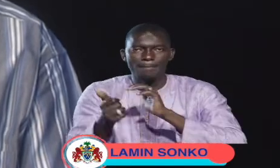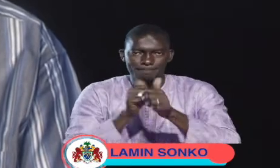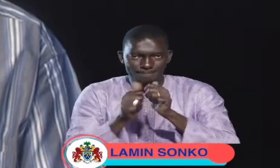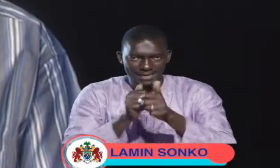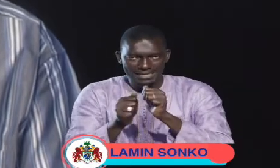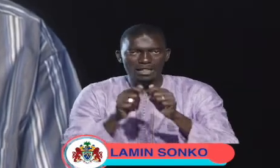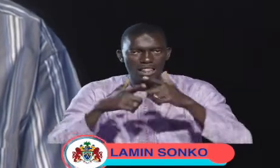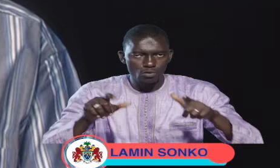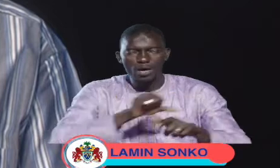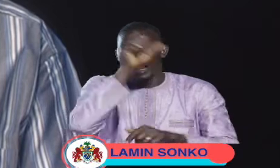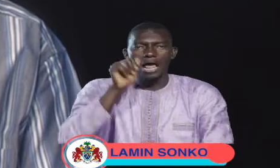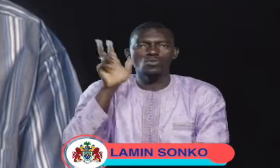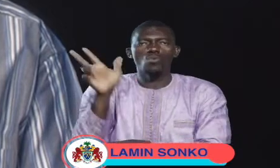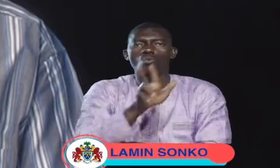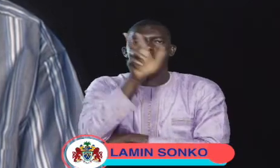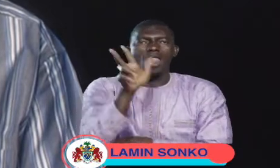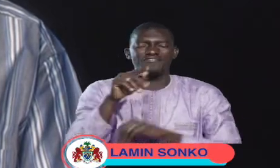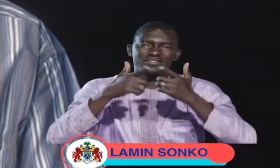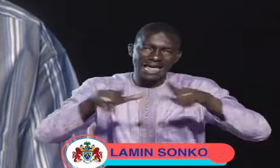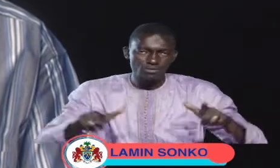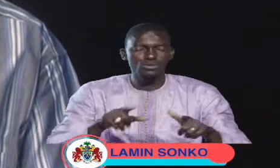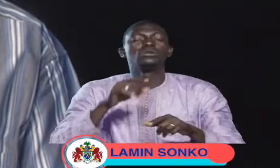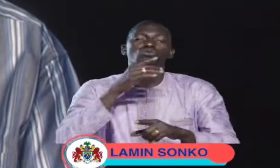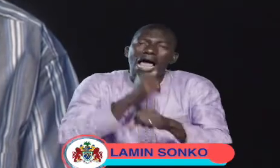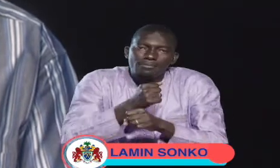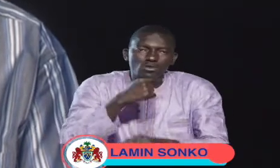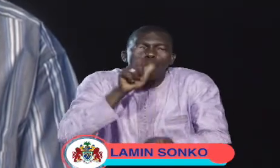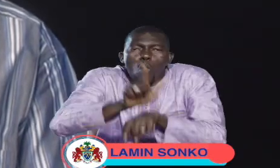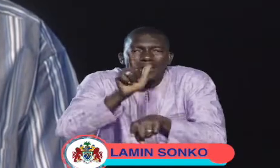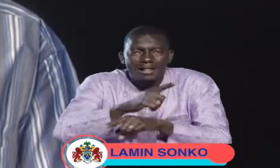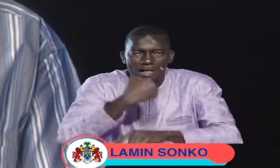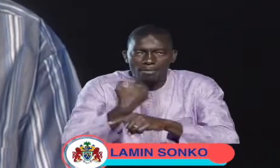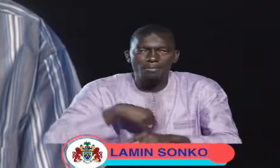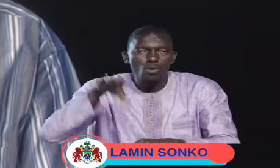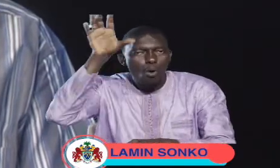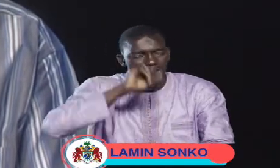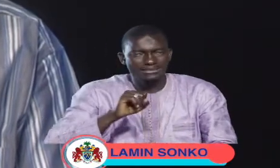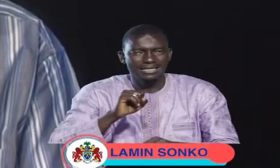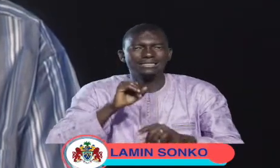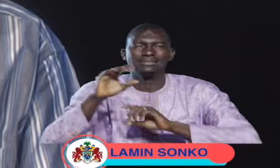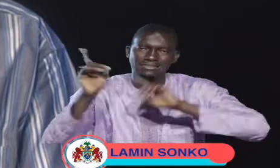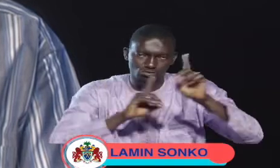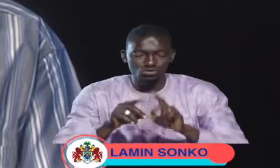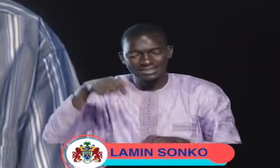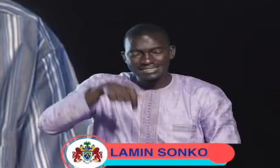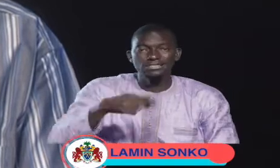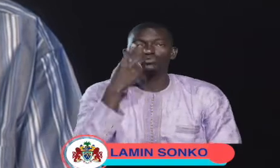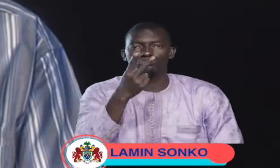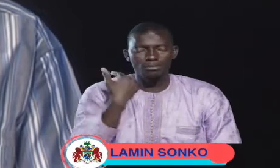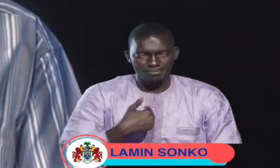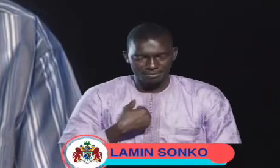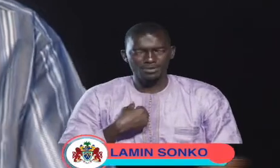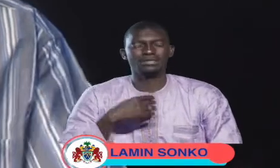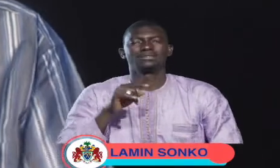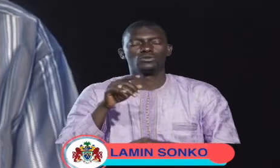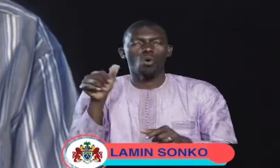fanan surwa kan o a pour badi gol mi a lonko ye ni kamflol moyle selanda yi luntam flol mi a lonko a